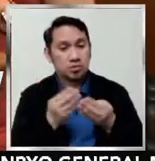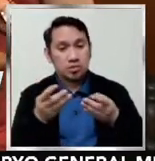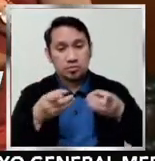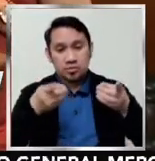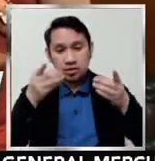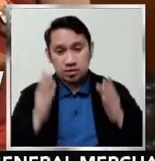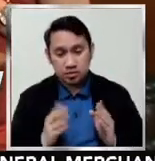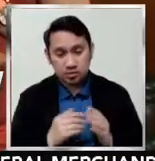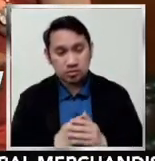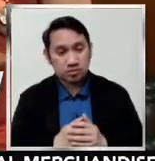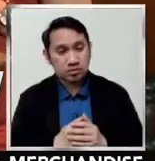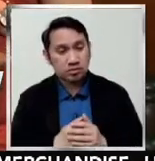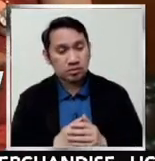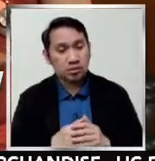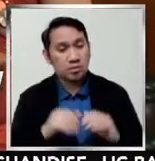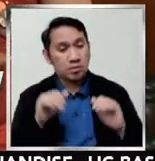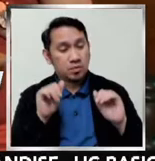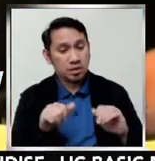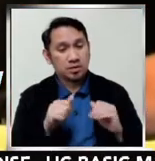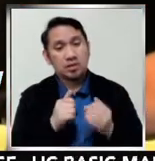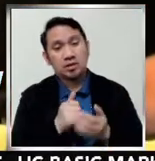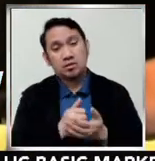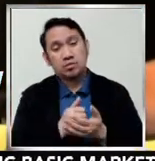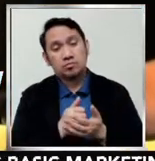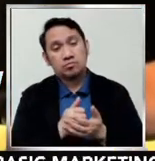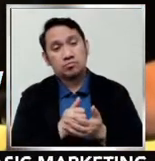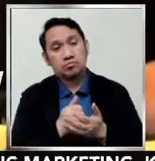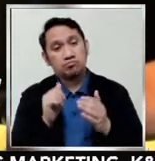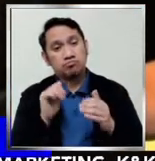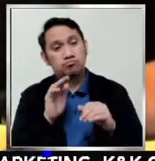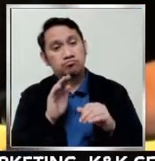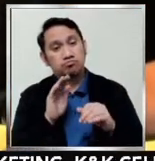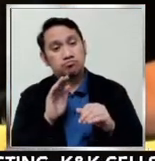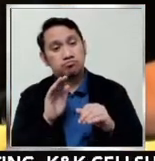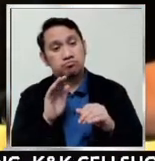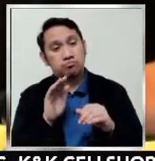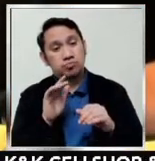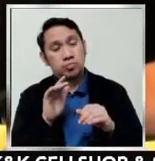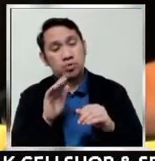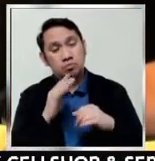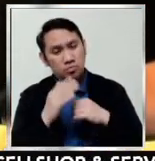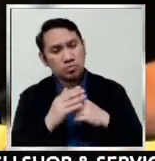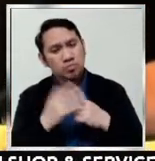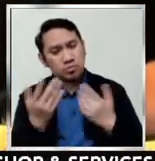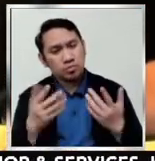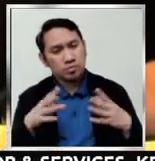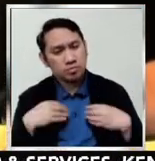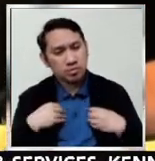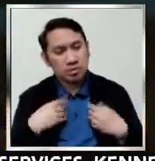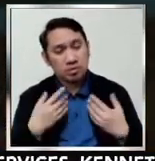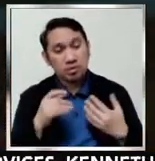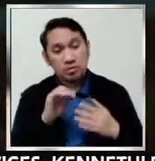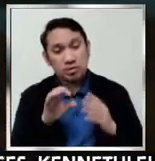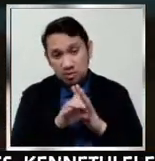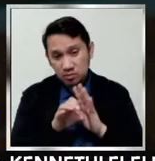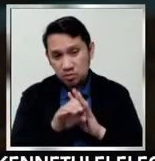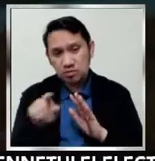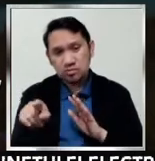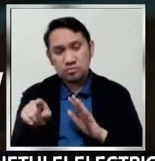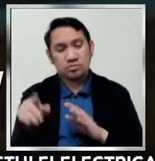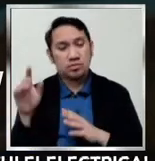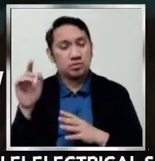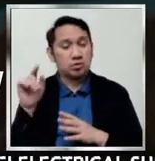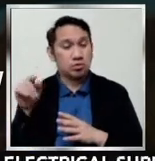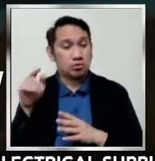sa Pilipinas ang babala ng IMF. Siyempre, maganda sana kung galing po siya sa financial sector. Marami pong